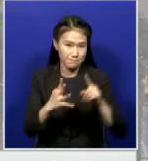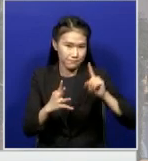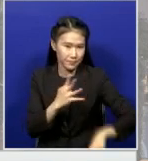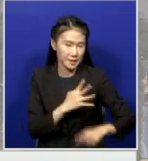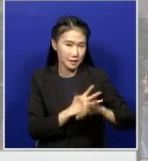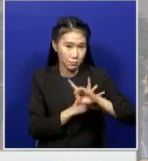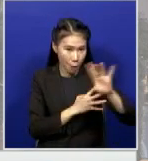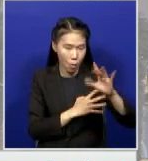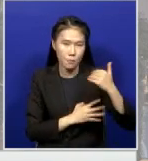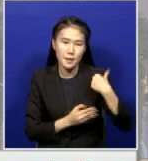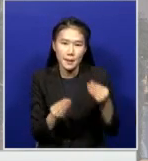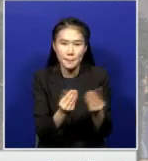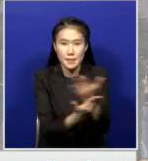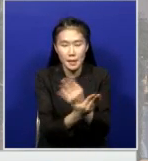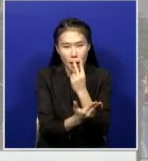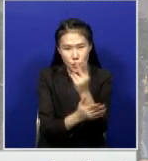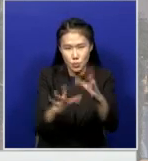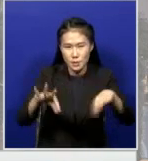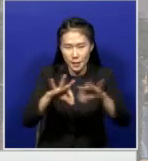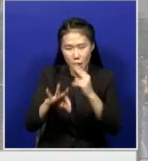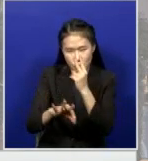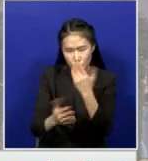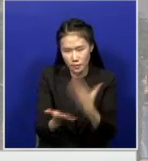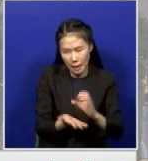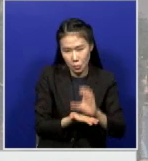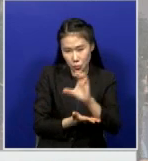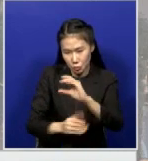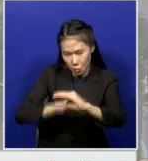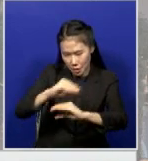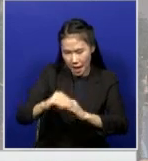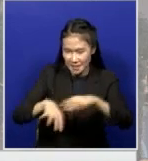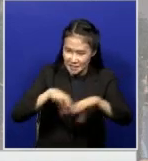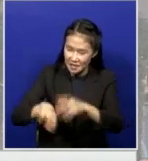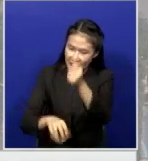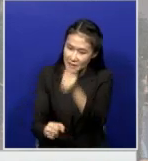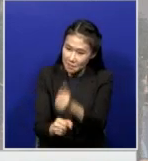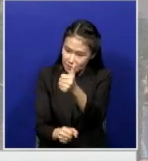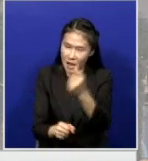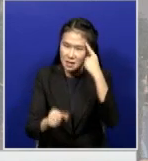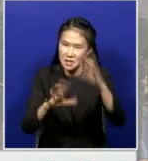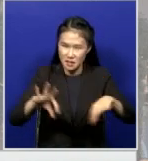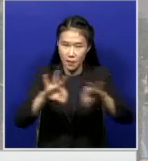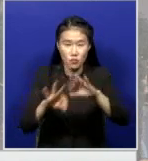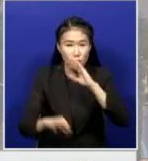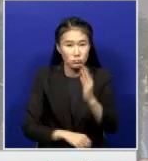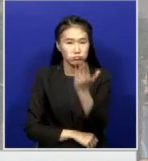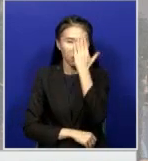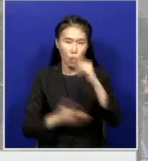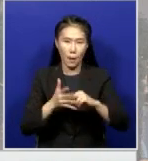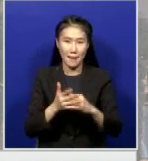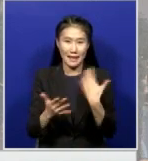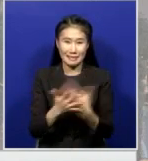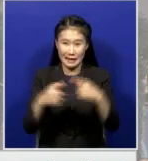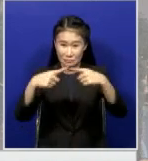จะต้องมีการพิจารณากลั่นกรองความเหมาะสมและความคุ้มค่าของโครงการตลอดจนความจำเป็นเร่งด่วนไม่ซ้ำซ้อนกับเงินงบประม